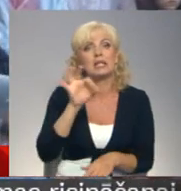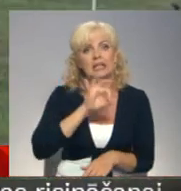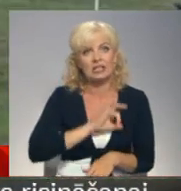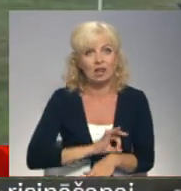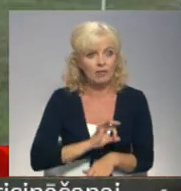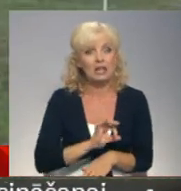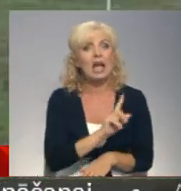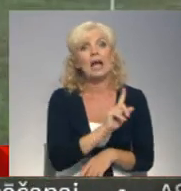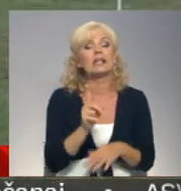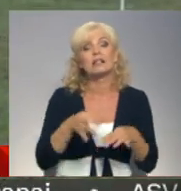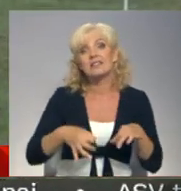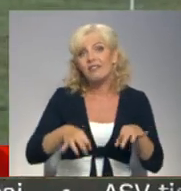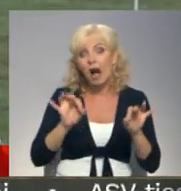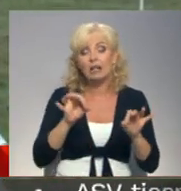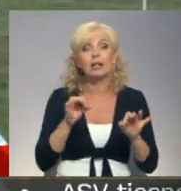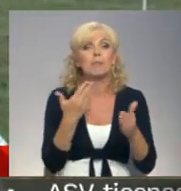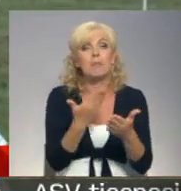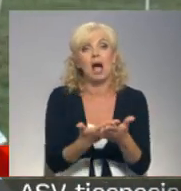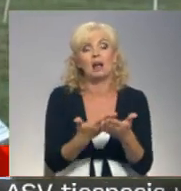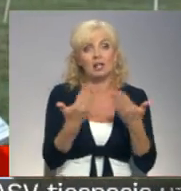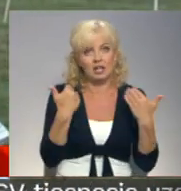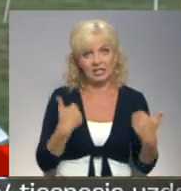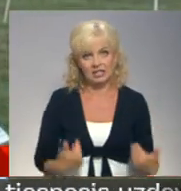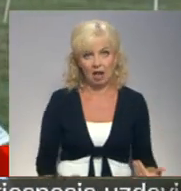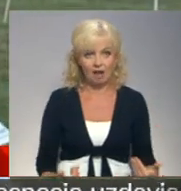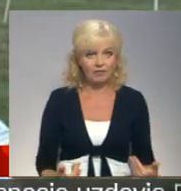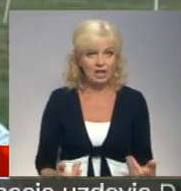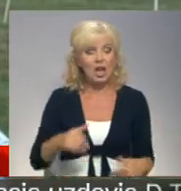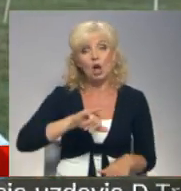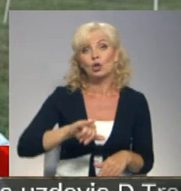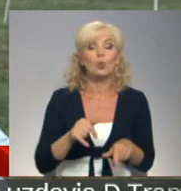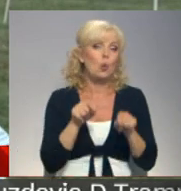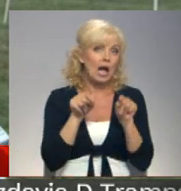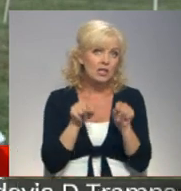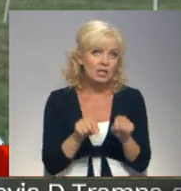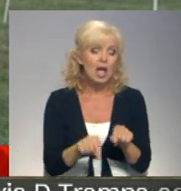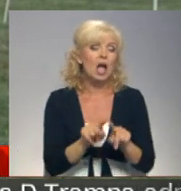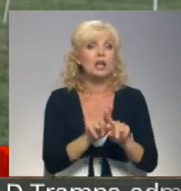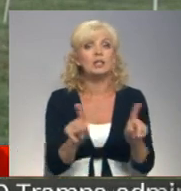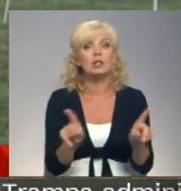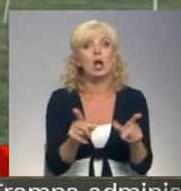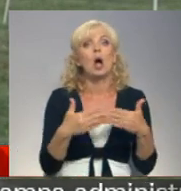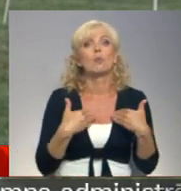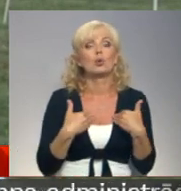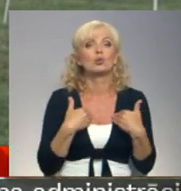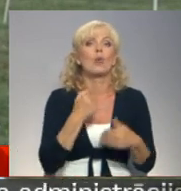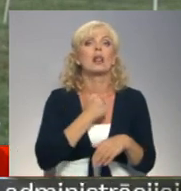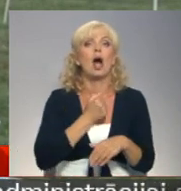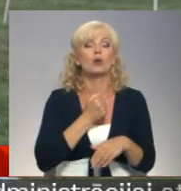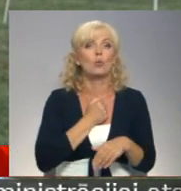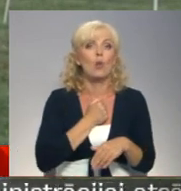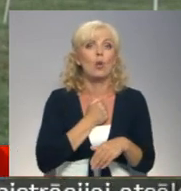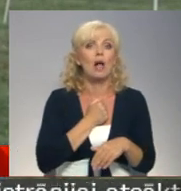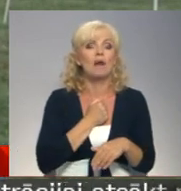ir svarīgi parodāt sevi, jo te ir mūsu Latgales viestura,